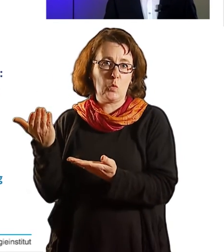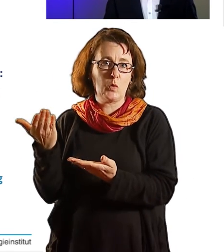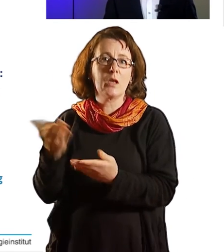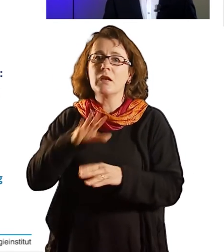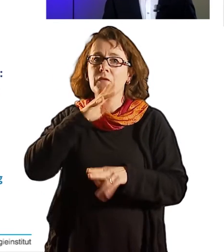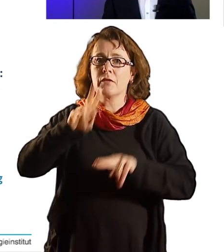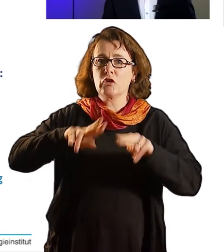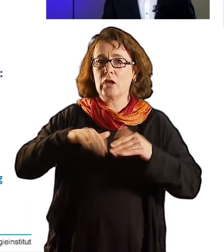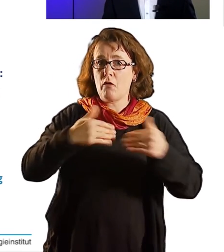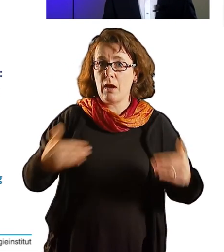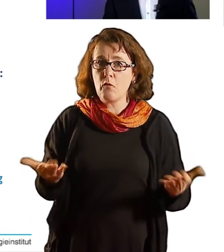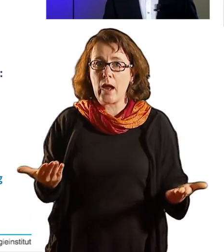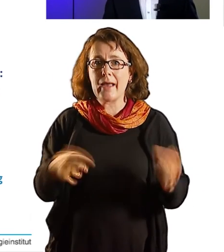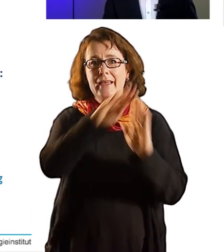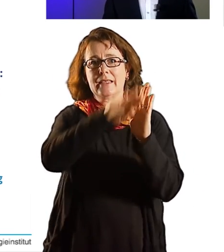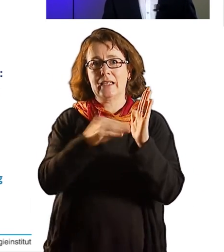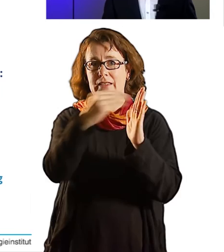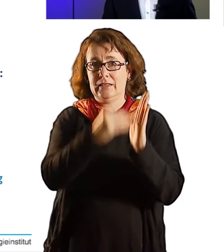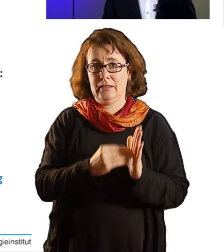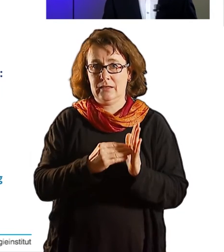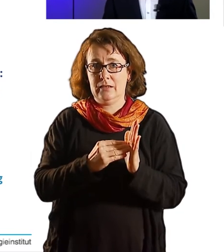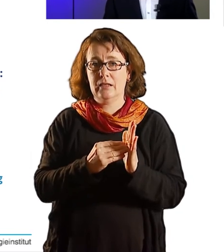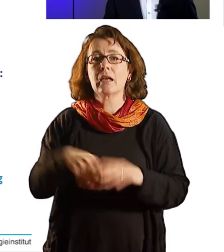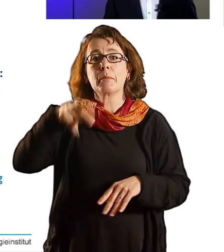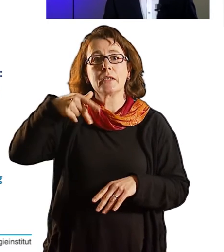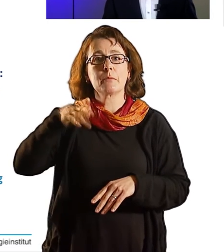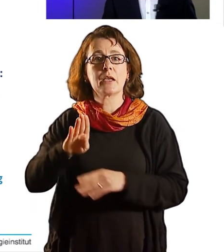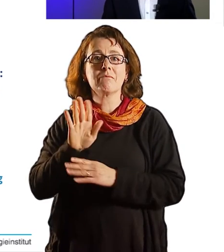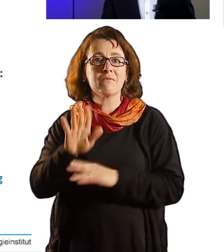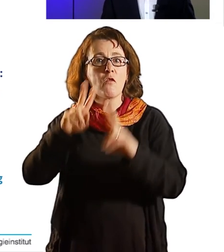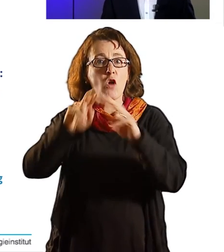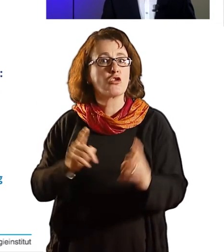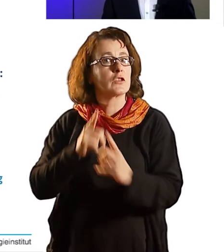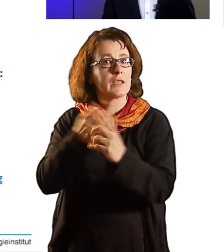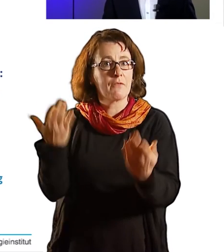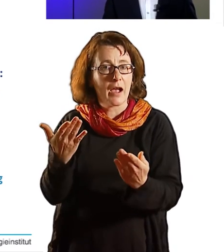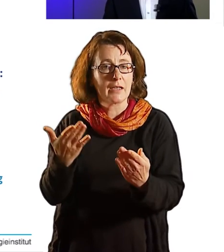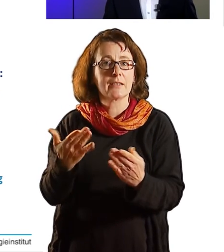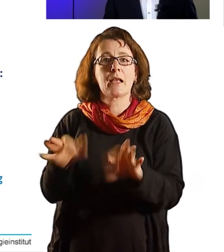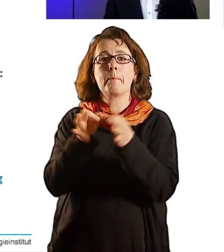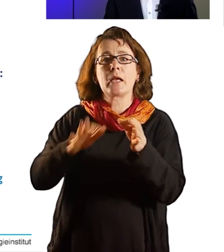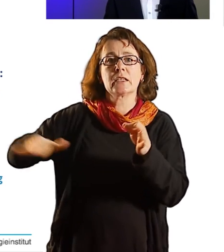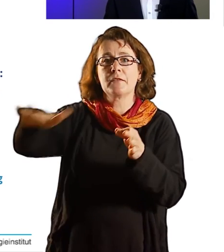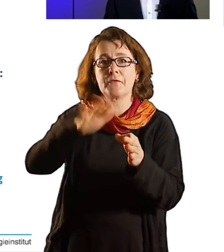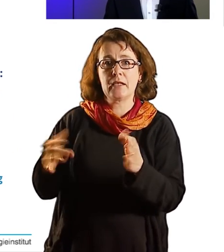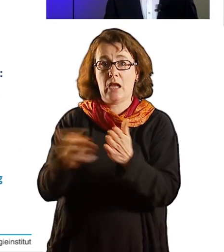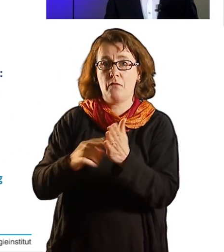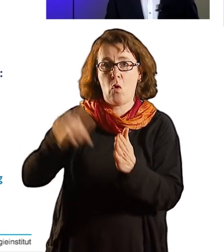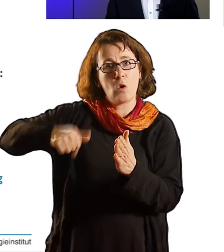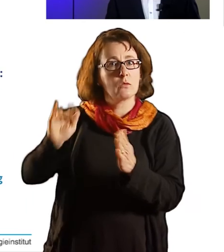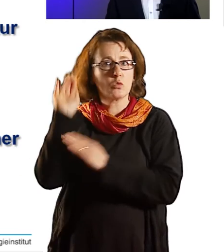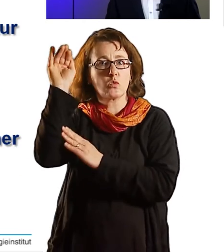Aufgaben sind gesetzlich geregelt. Die Forschung in der PTB hat das Ziel, die heutigen und zukünftigen Anforderungen in der Metrologie zu